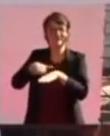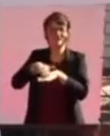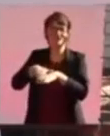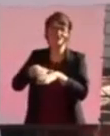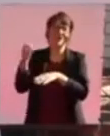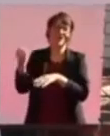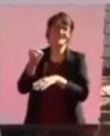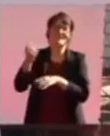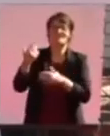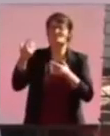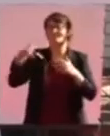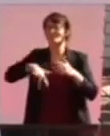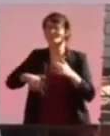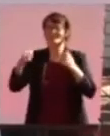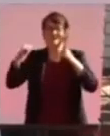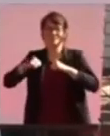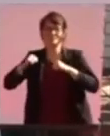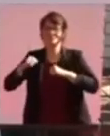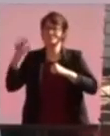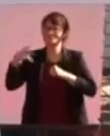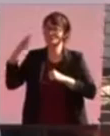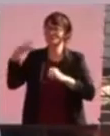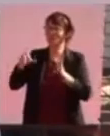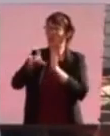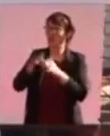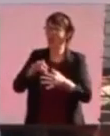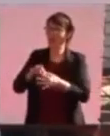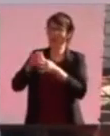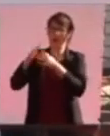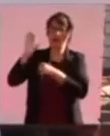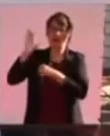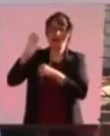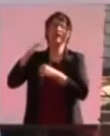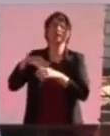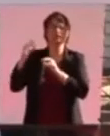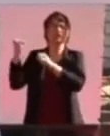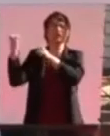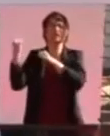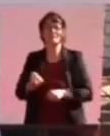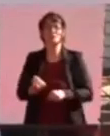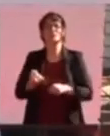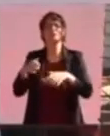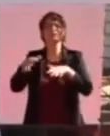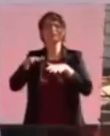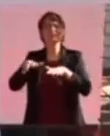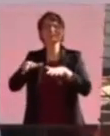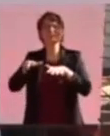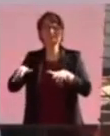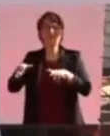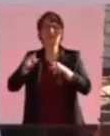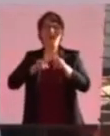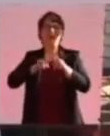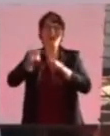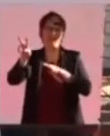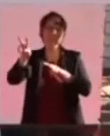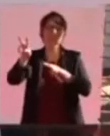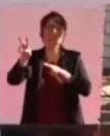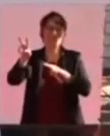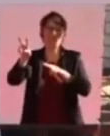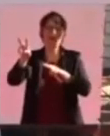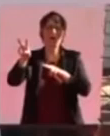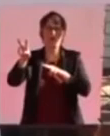con legge 482 del 2016 è istituito il sistema nazionale di raccordo tra